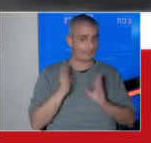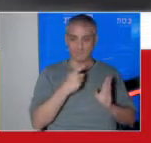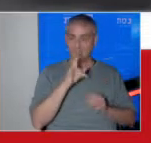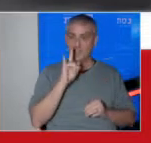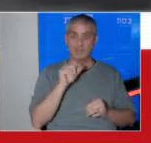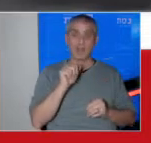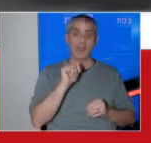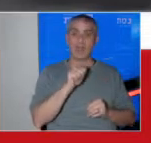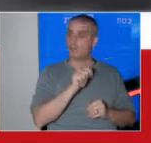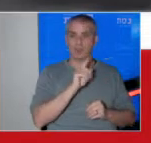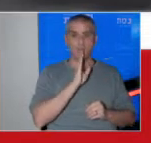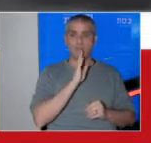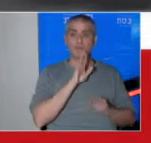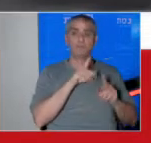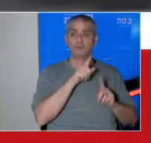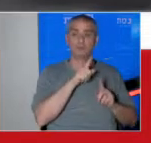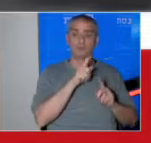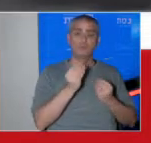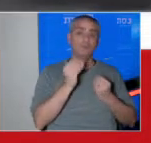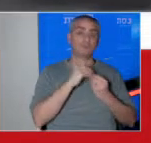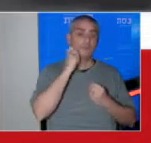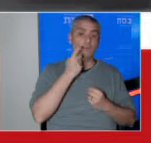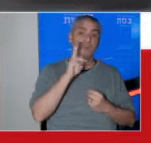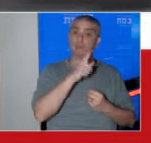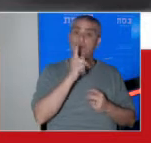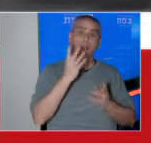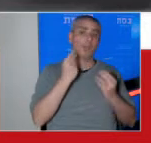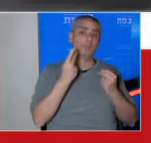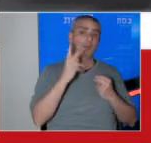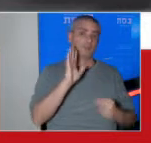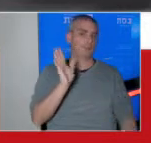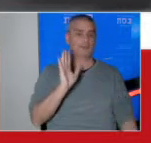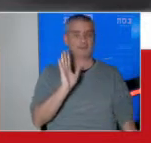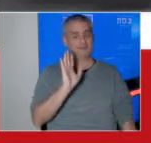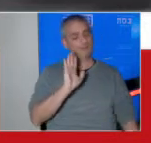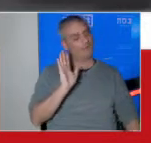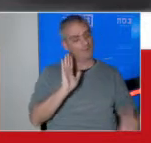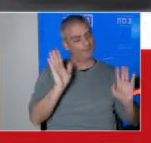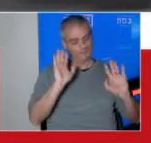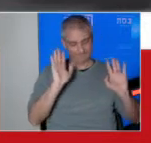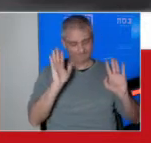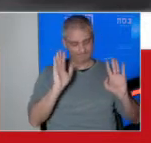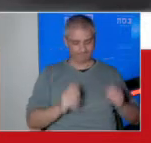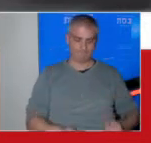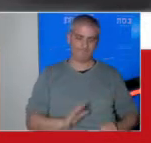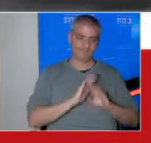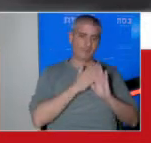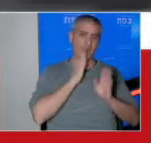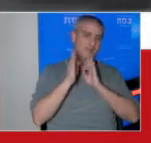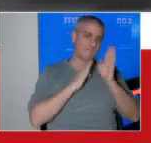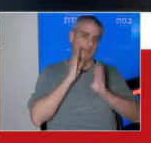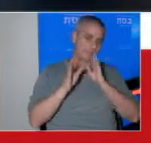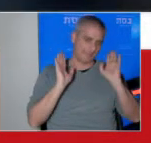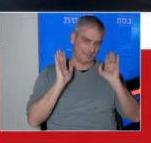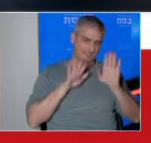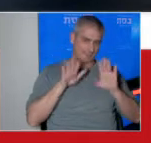חן אלחמר, זה לא היה בעיה. הממשלה הזאת מוסיפה חטא על פשע. מה שעושה זה הרבה יותר חמור. לא נפתח, בראה לי עכשיו את כל